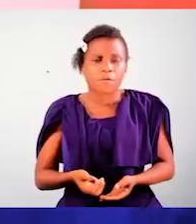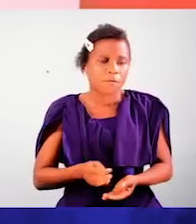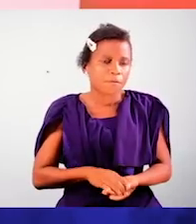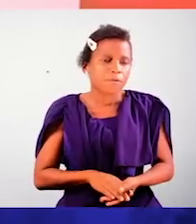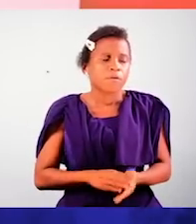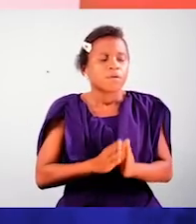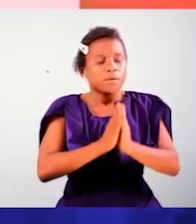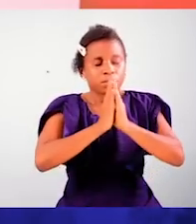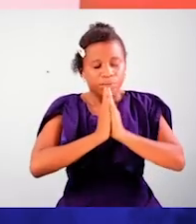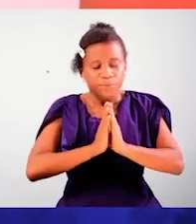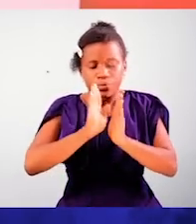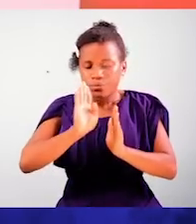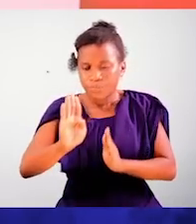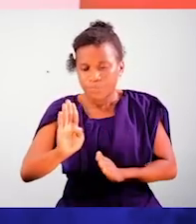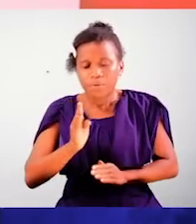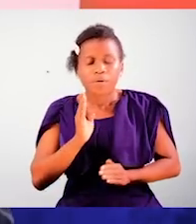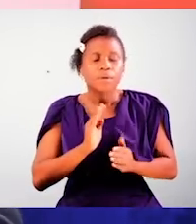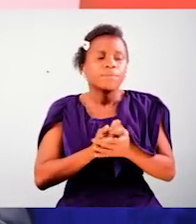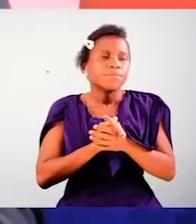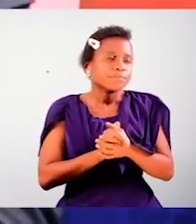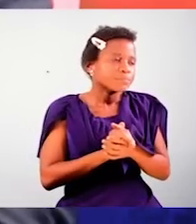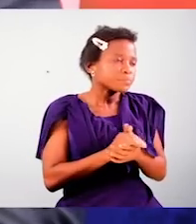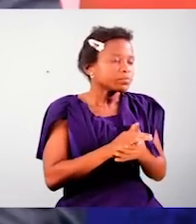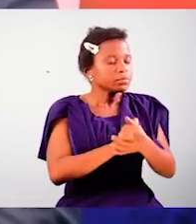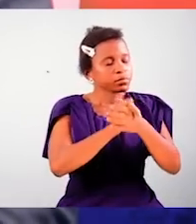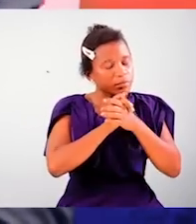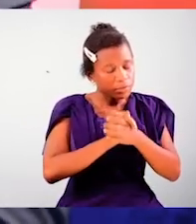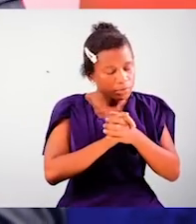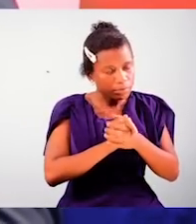mtu. Shukrani sana Bante. Bante, nashukuru sana. Najua uko na mengi ya kusema,